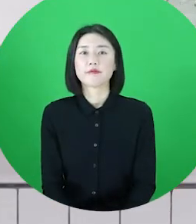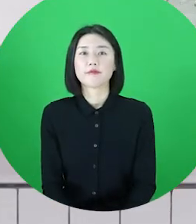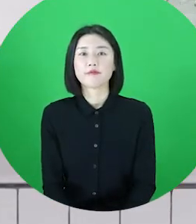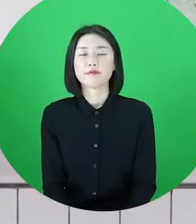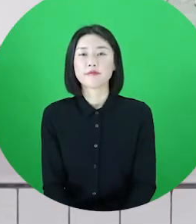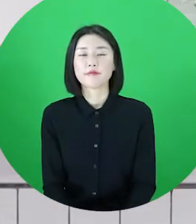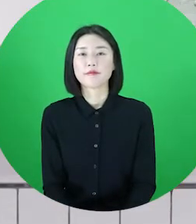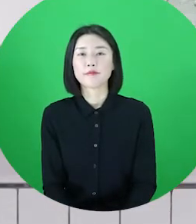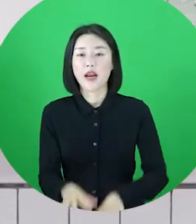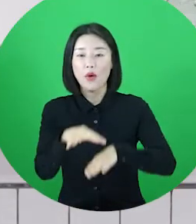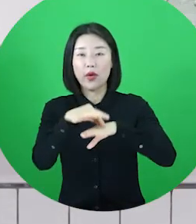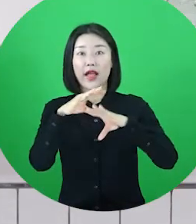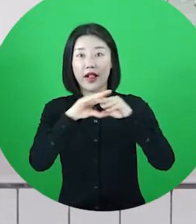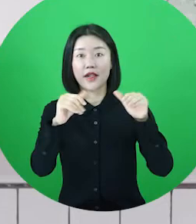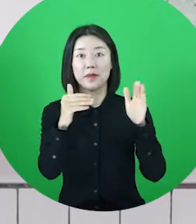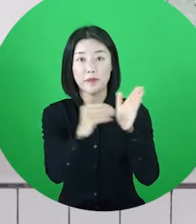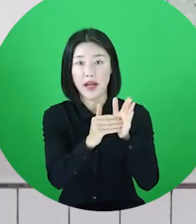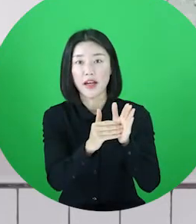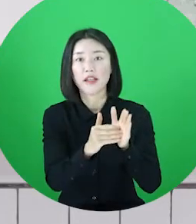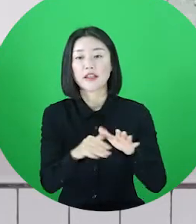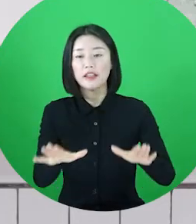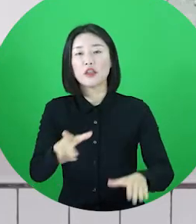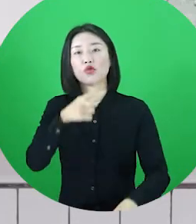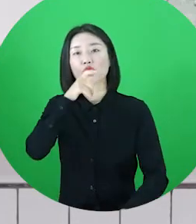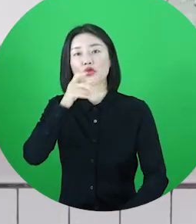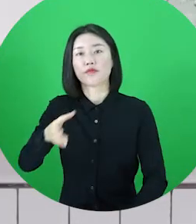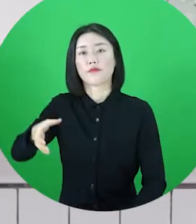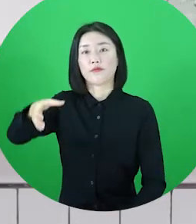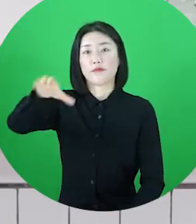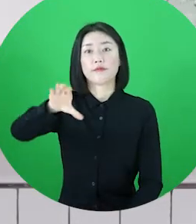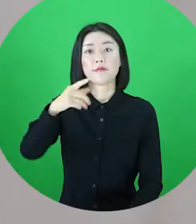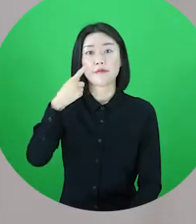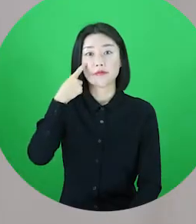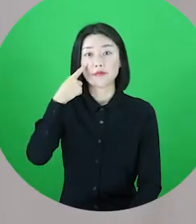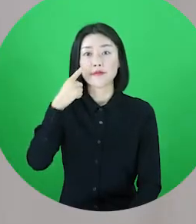냄비에 물을 3컵 담겠습니다.